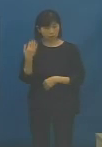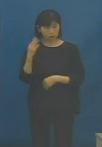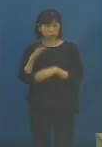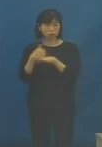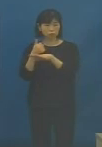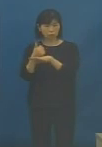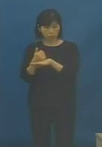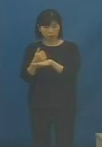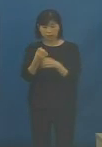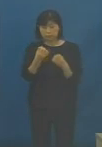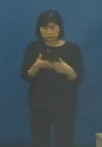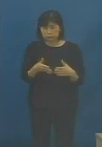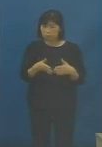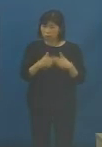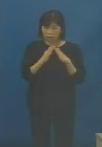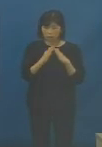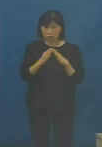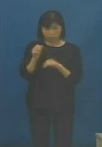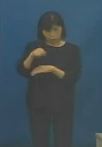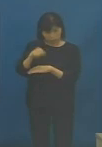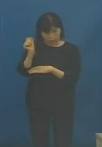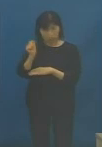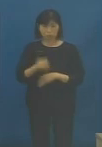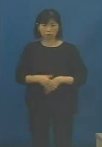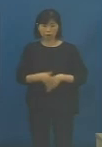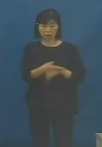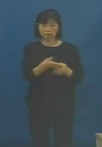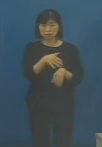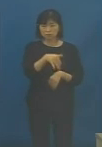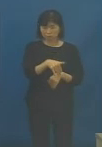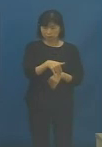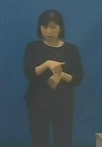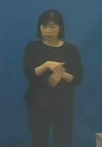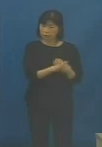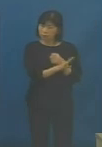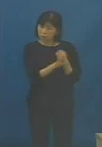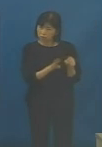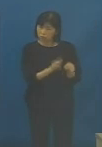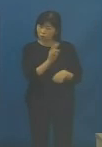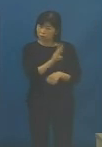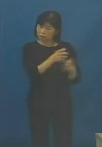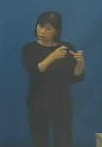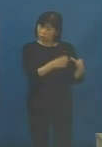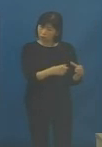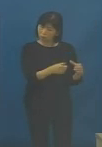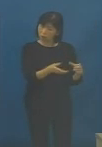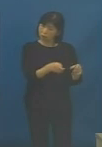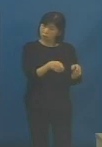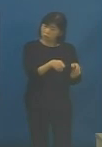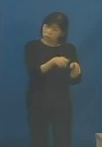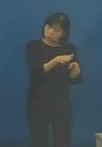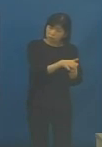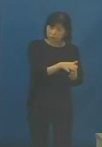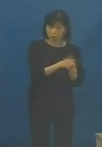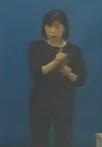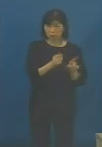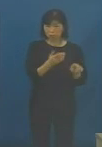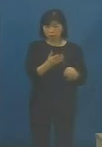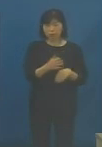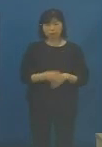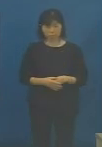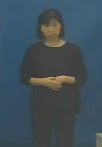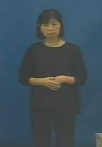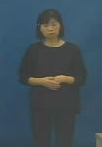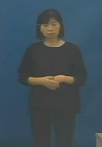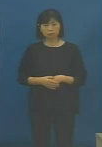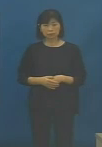を一切認めないとかですねでそこに島根原発の3号入るのか入らないのかでその後、季節炉許可を出